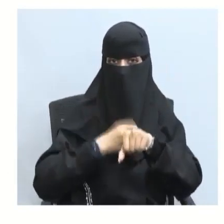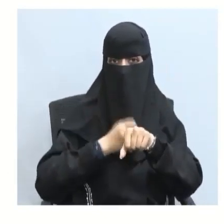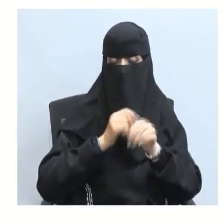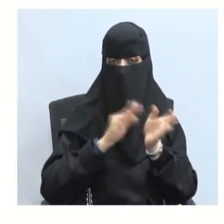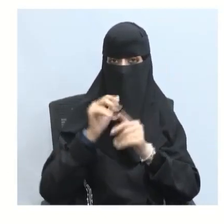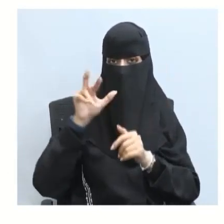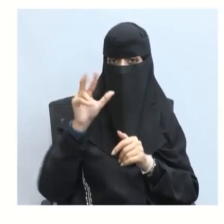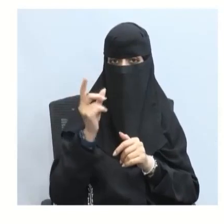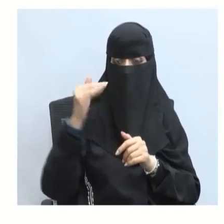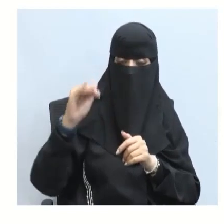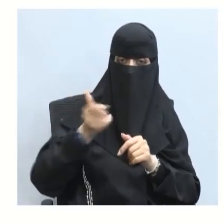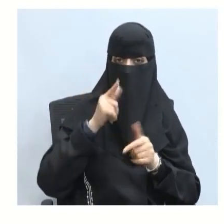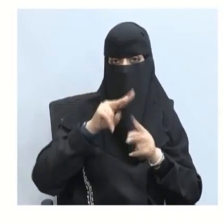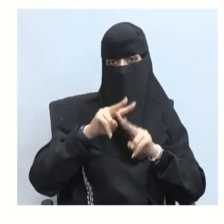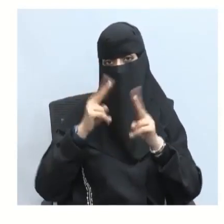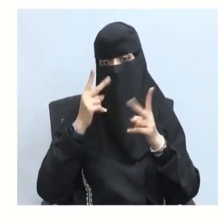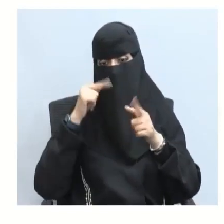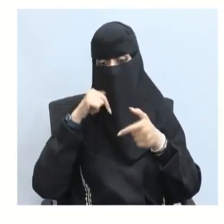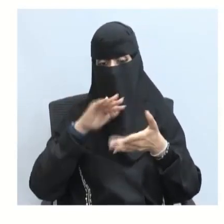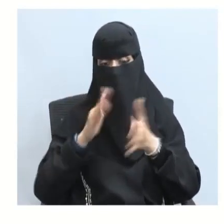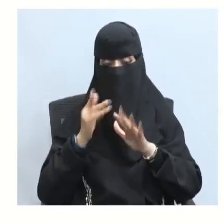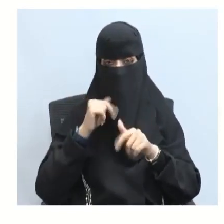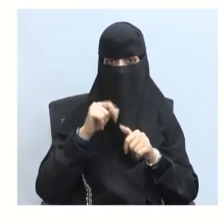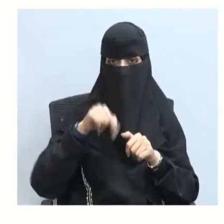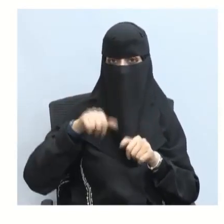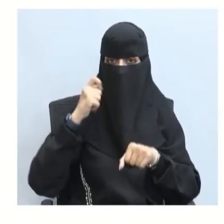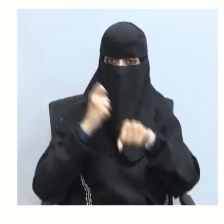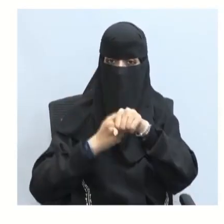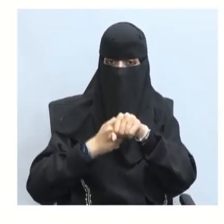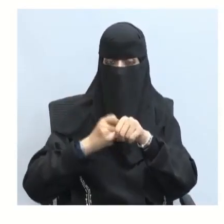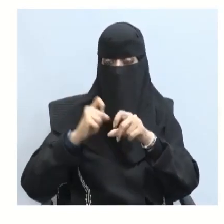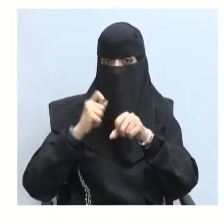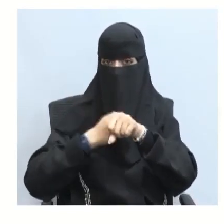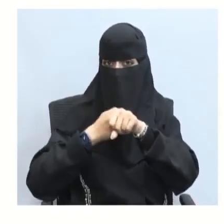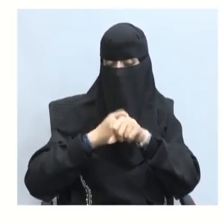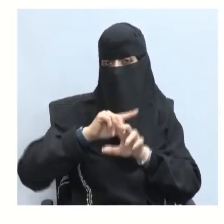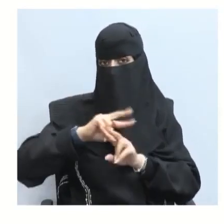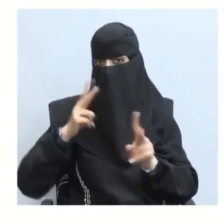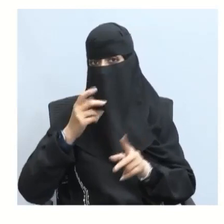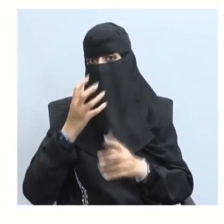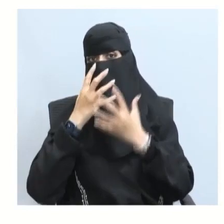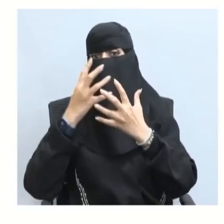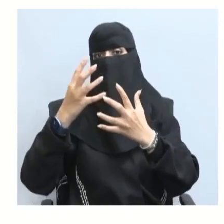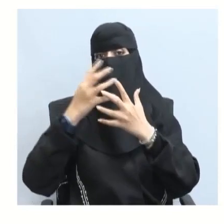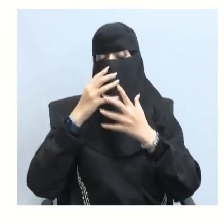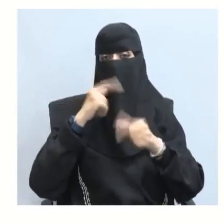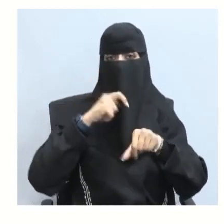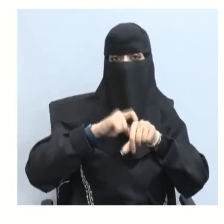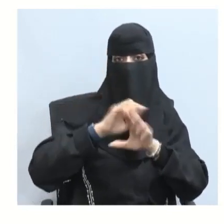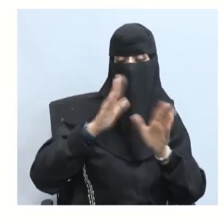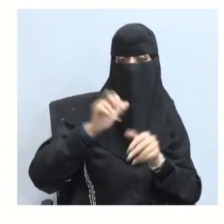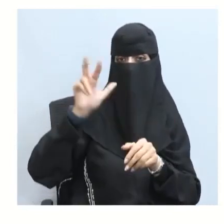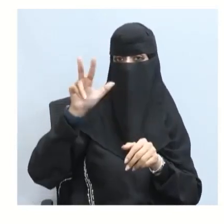ذرات العناصر المختلفه بعضها عن بعض بمعنى ان الحديد يختلف عن الاكسجين يختلف عن الفلور